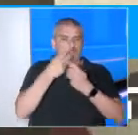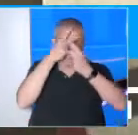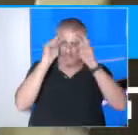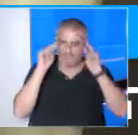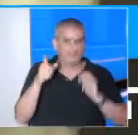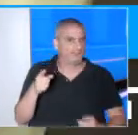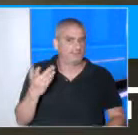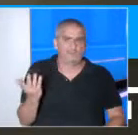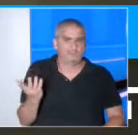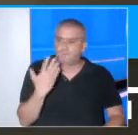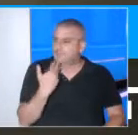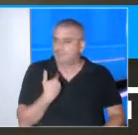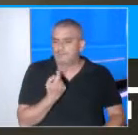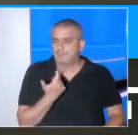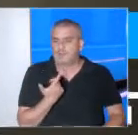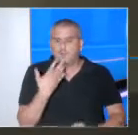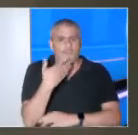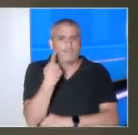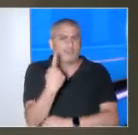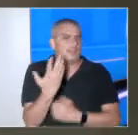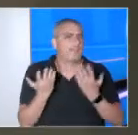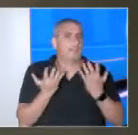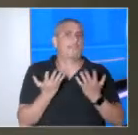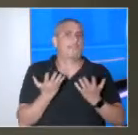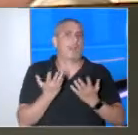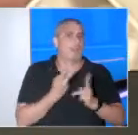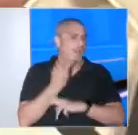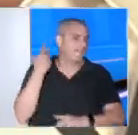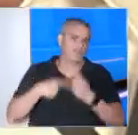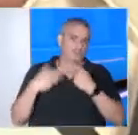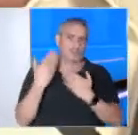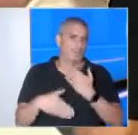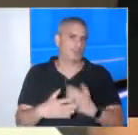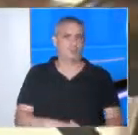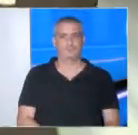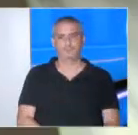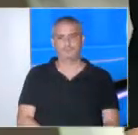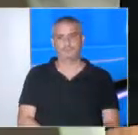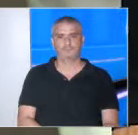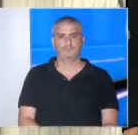אפגניסטן, תספר לנו קצת על המדינה הזאת ומה היא עברה בשנים האחרונות.